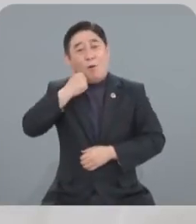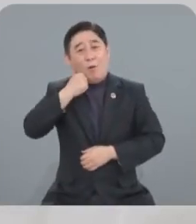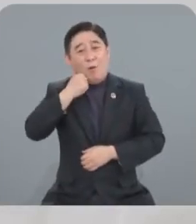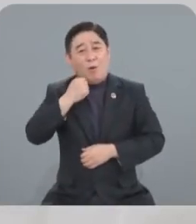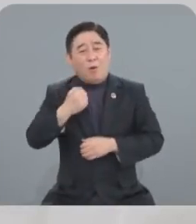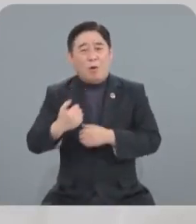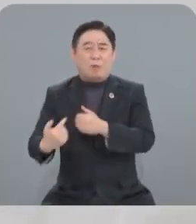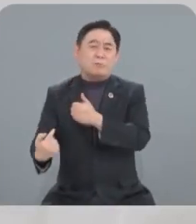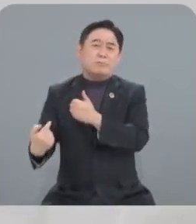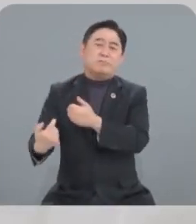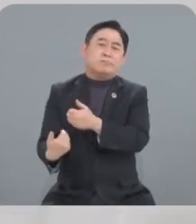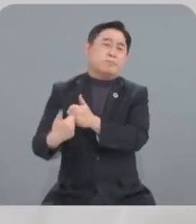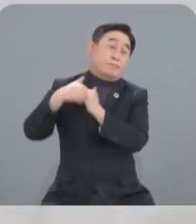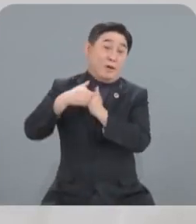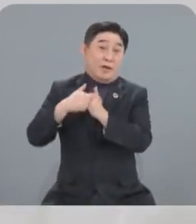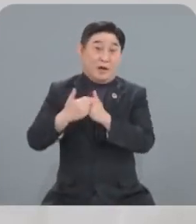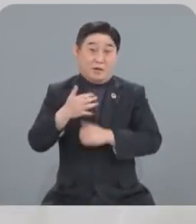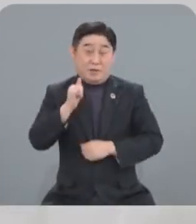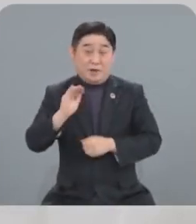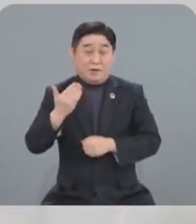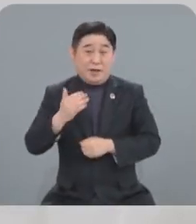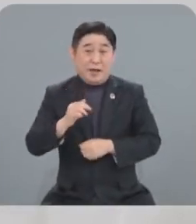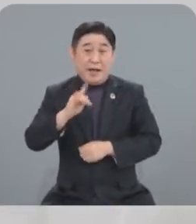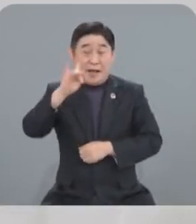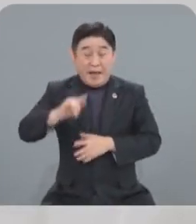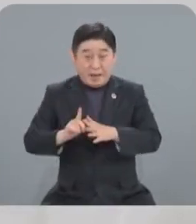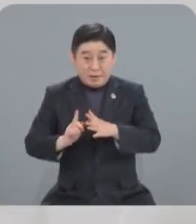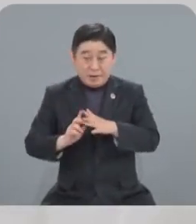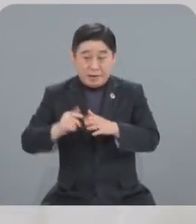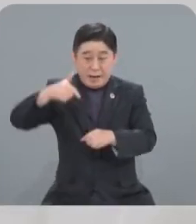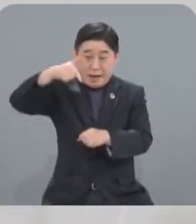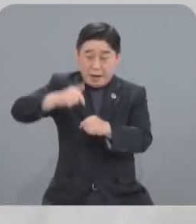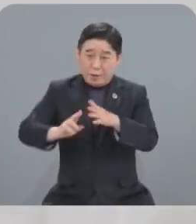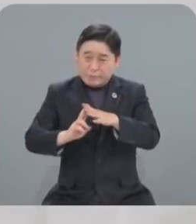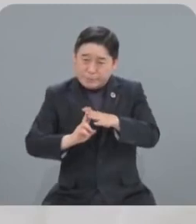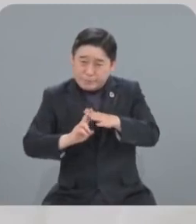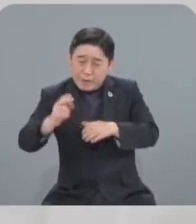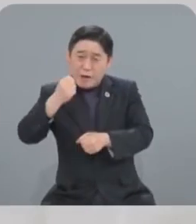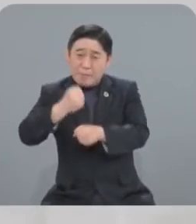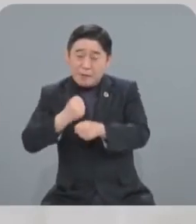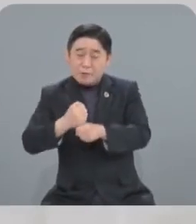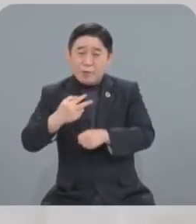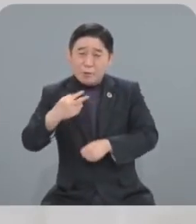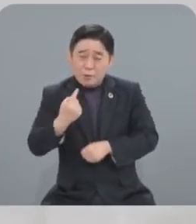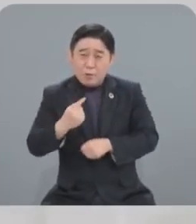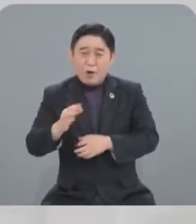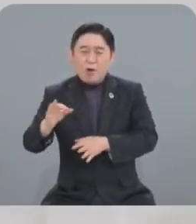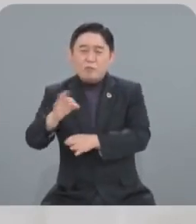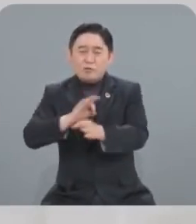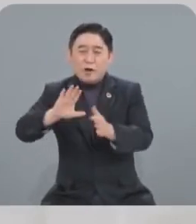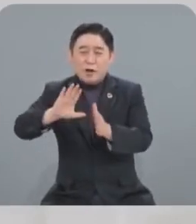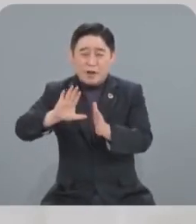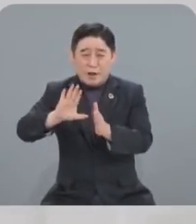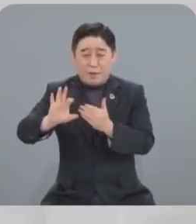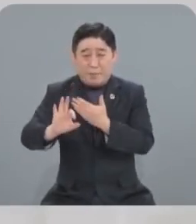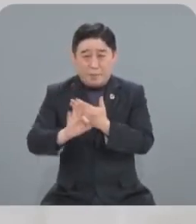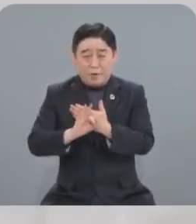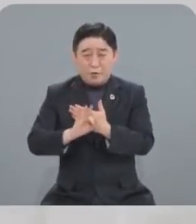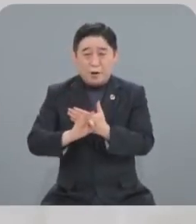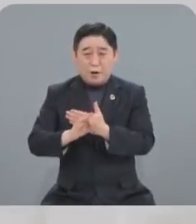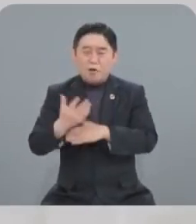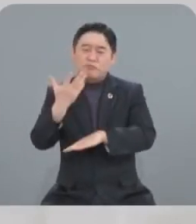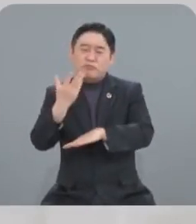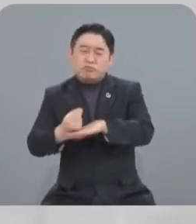욕 욕 가능해집니다 핵추진 잠수함을 만들어도 운영하려면 농축 unam 연료가